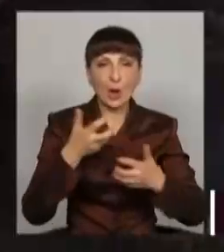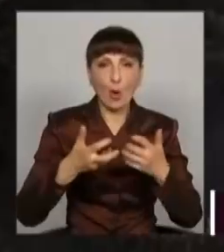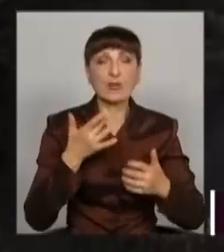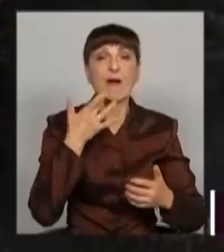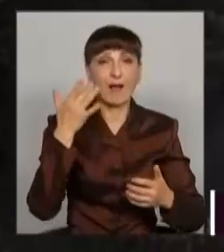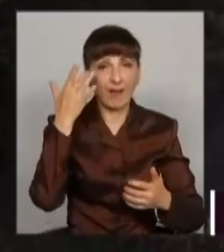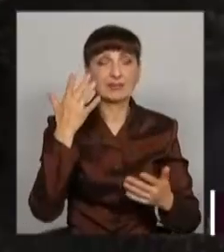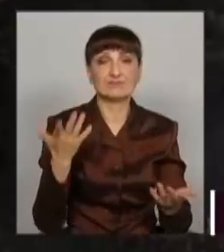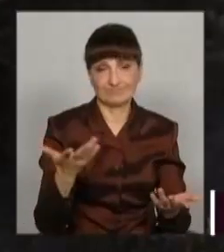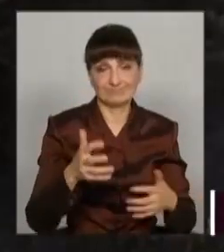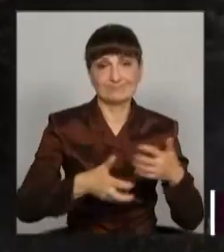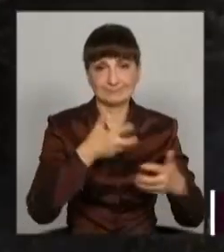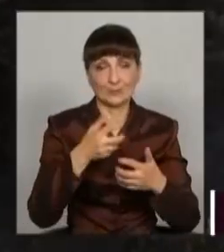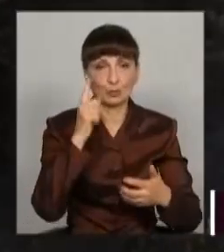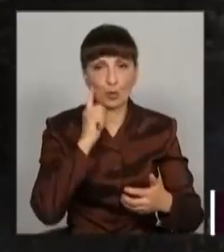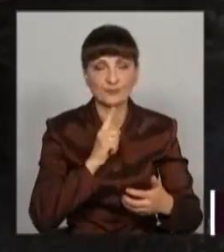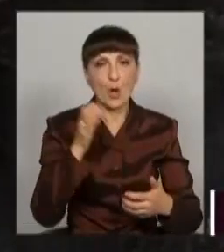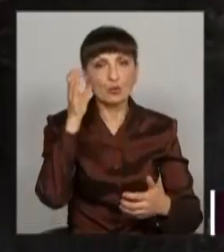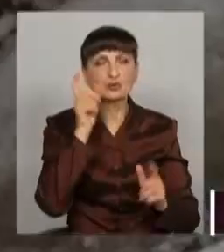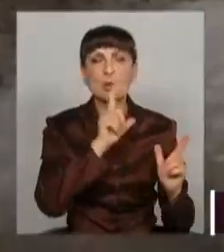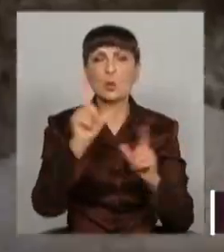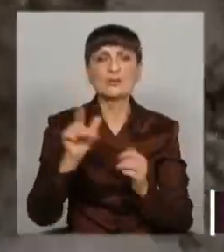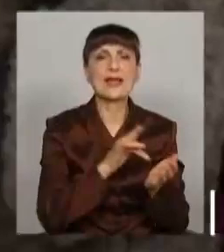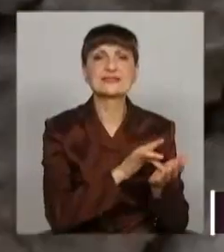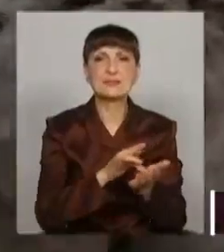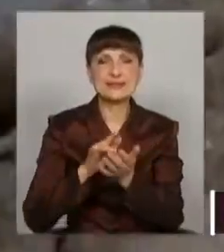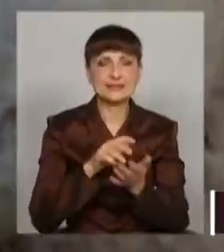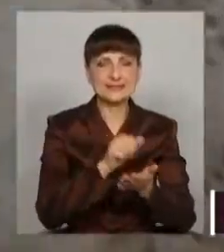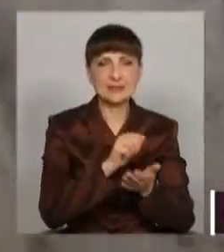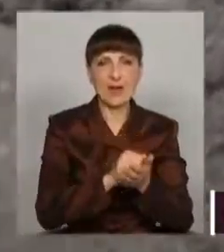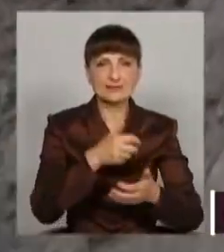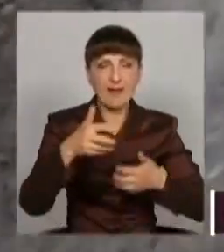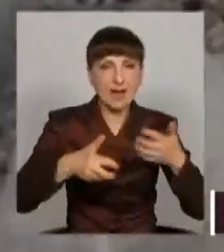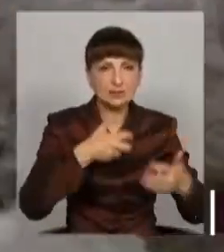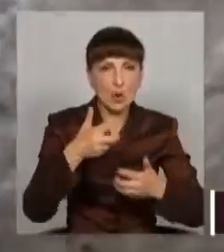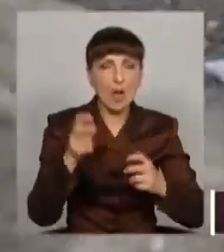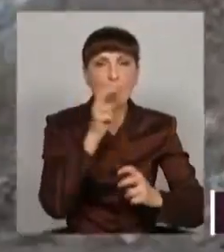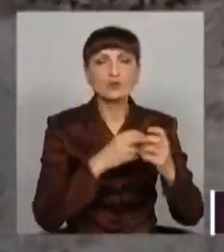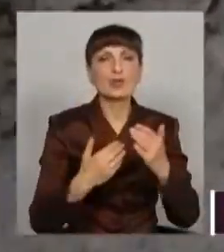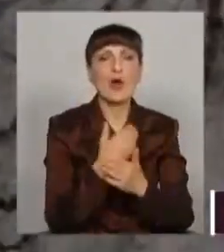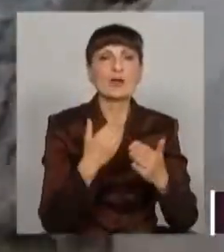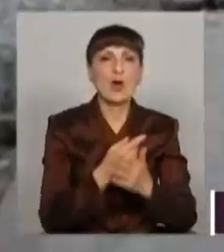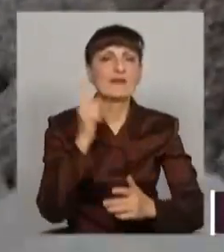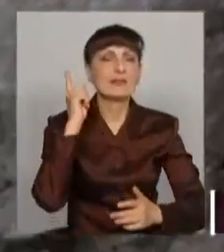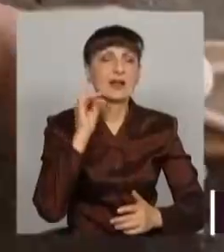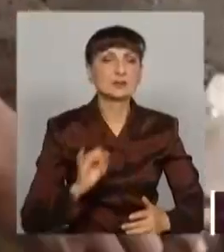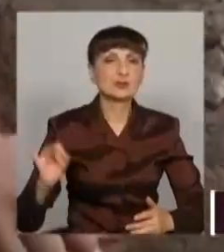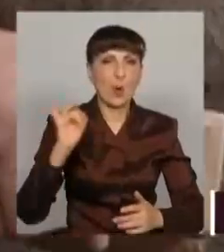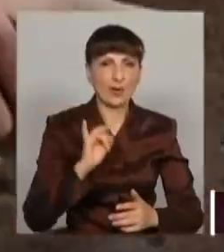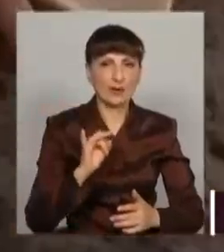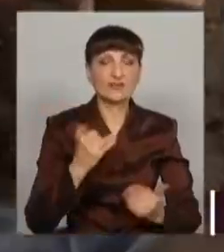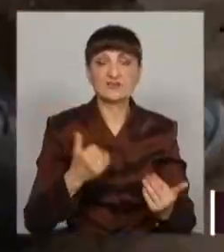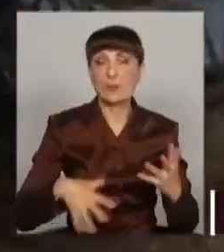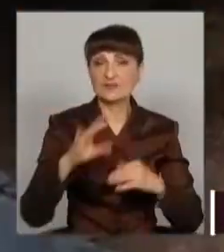разгар полевого сезона ученые отправляются в экспедиции занимаются раскопками и поиском новых объектов древности сегодня от во